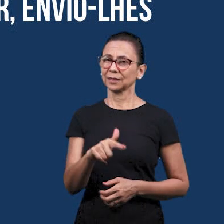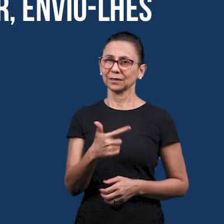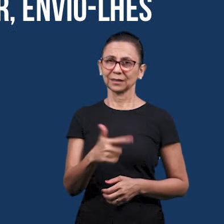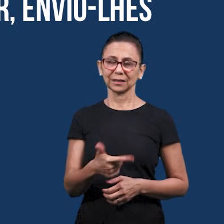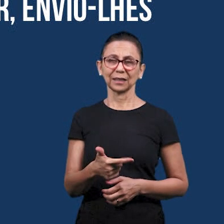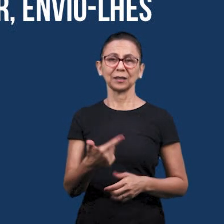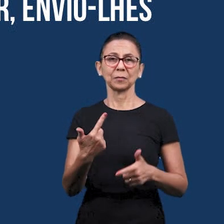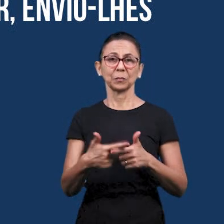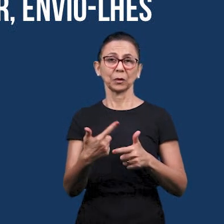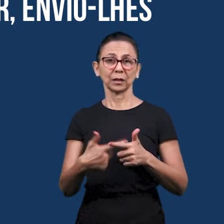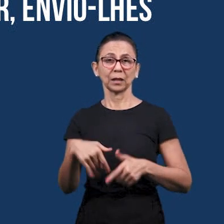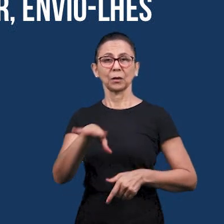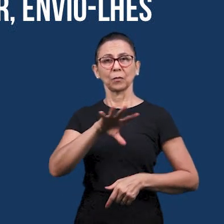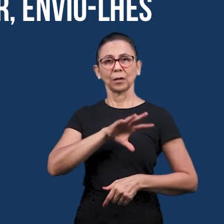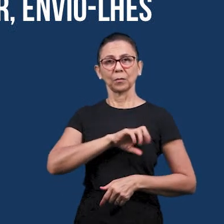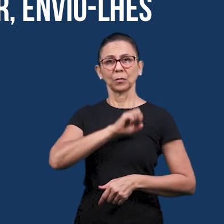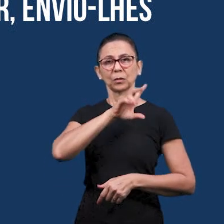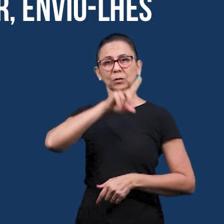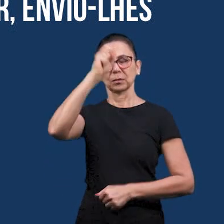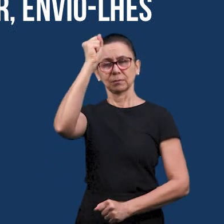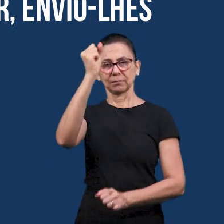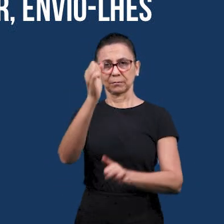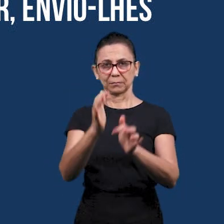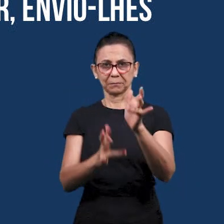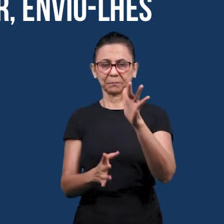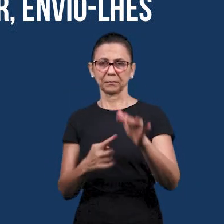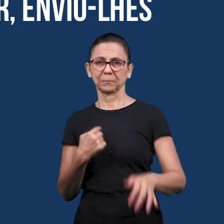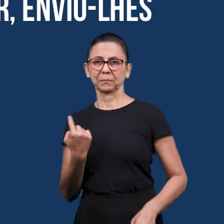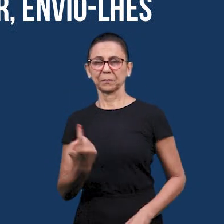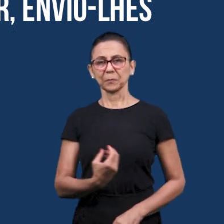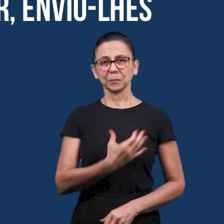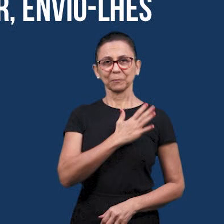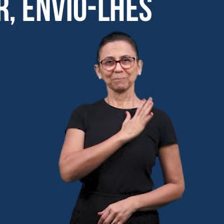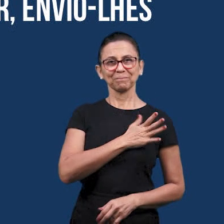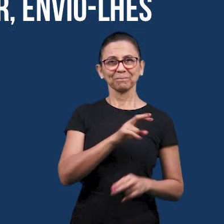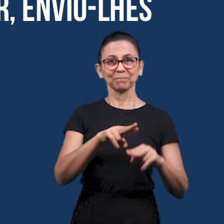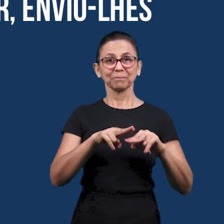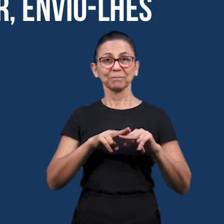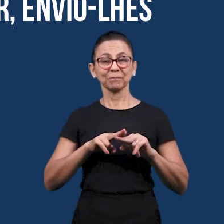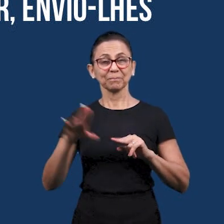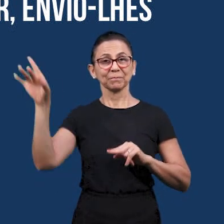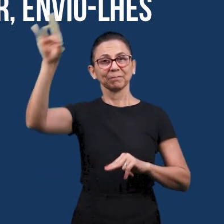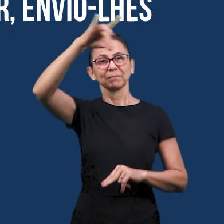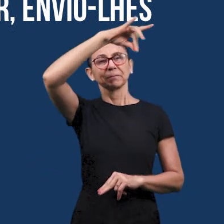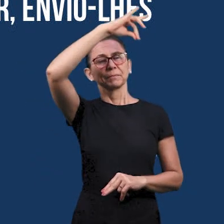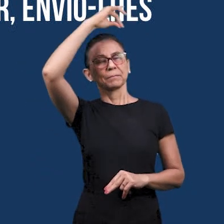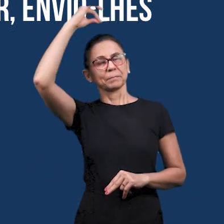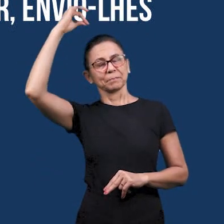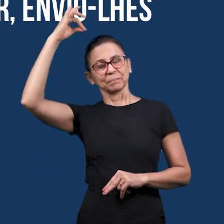терпение производит опытность, и опытность надежду, ибо надежда не приносит